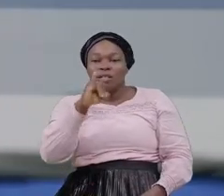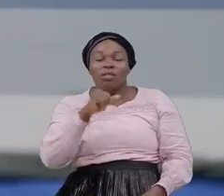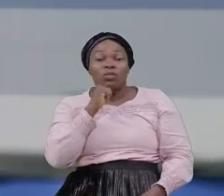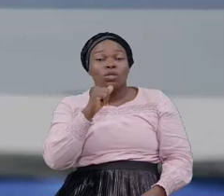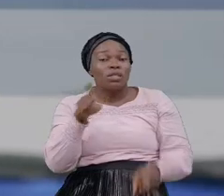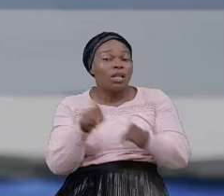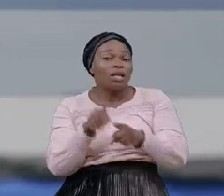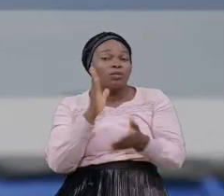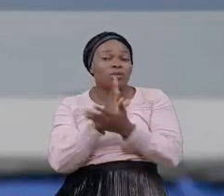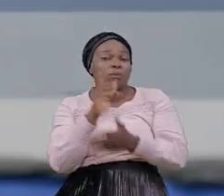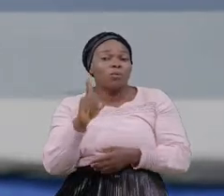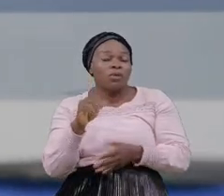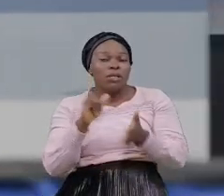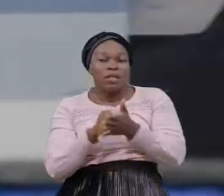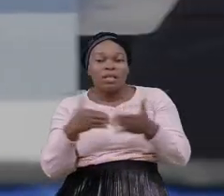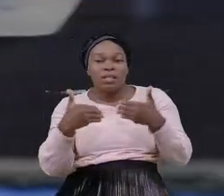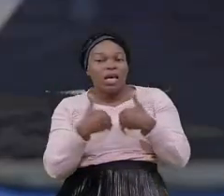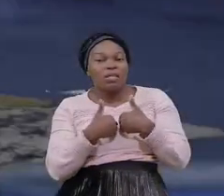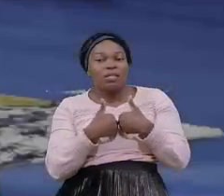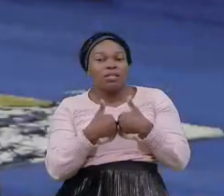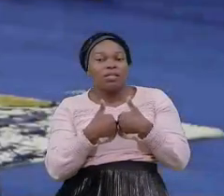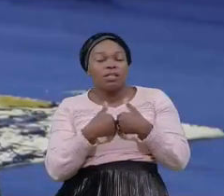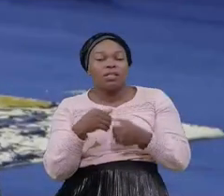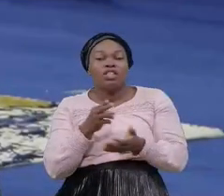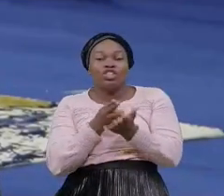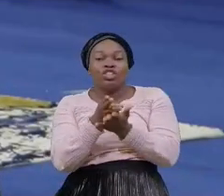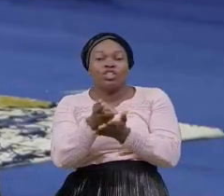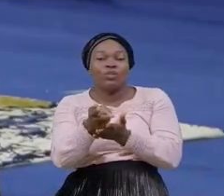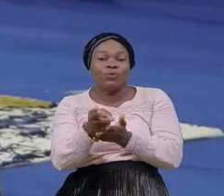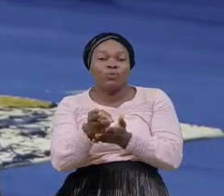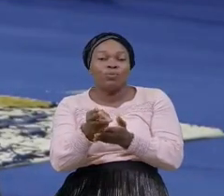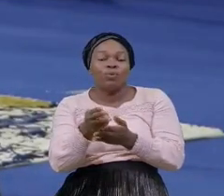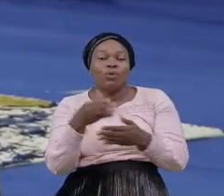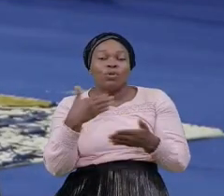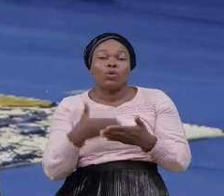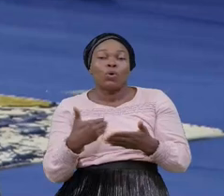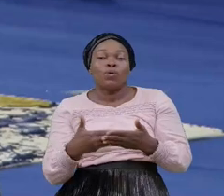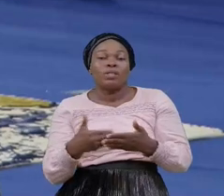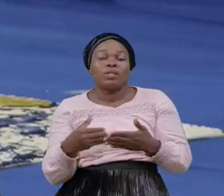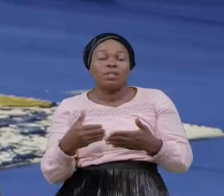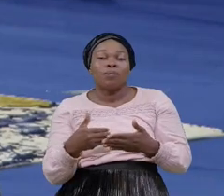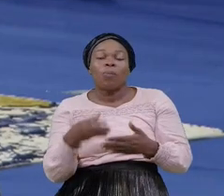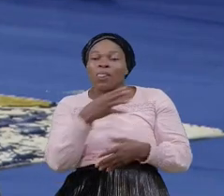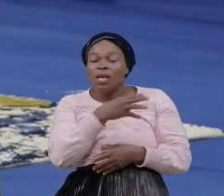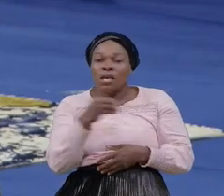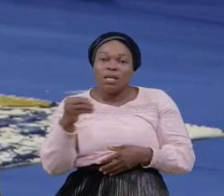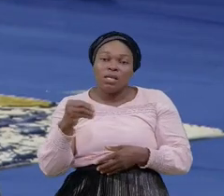n'est pas comme quelqu'un qui a une bonne